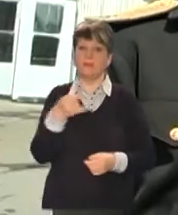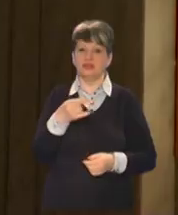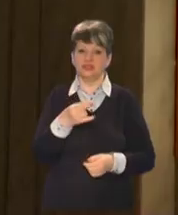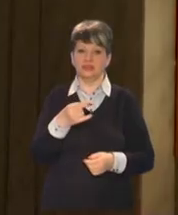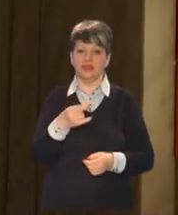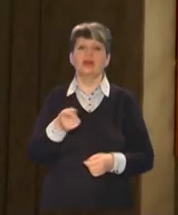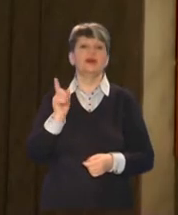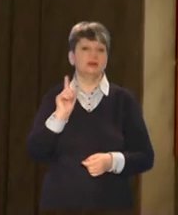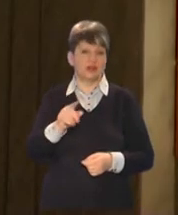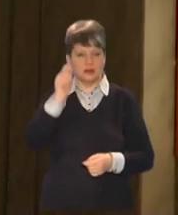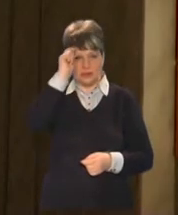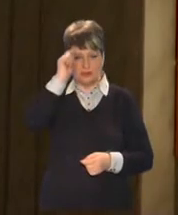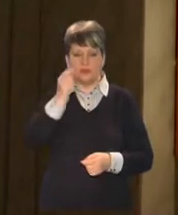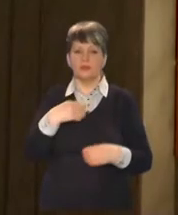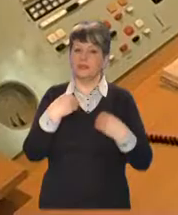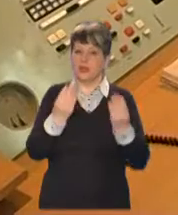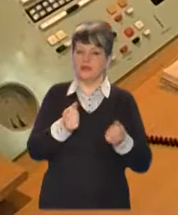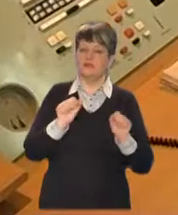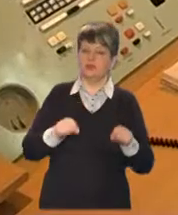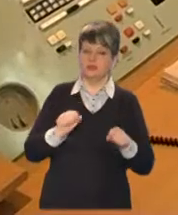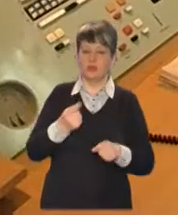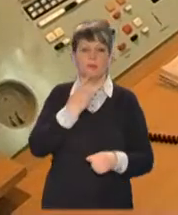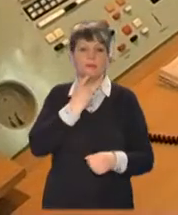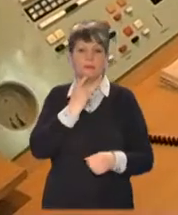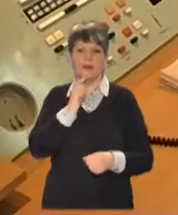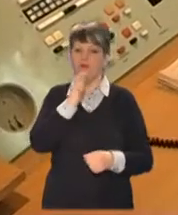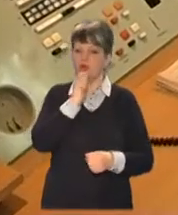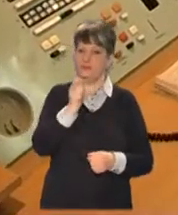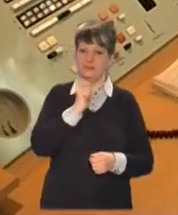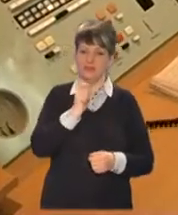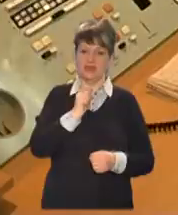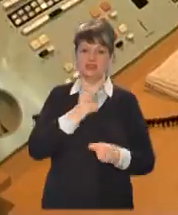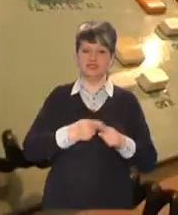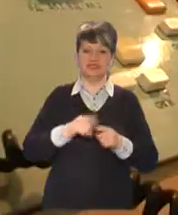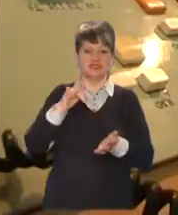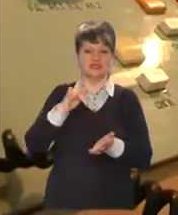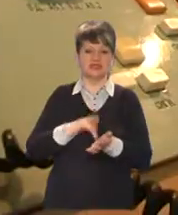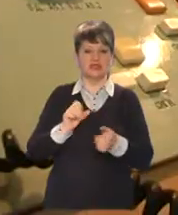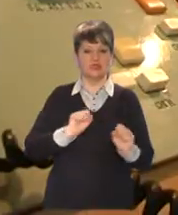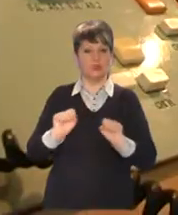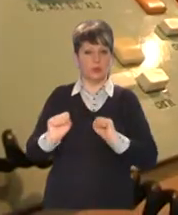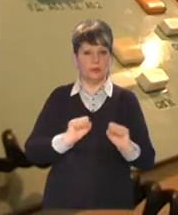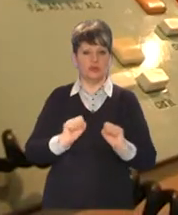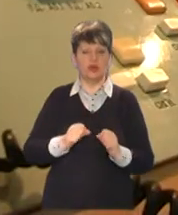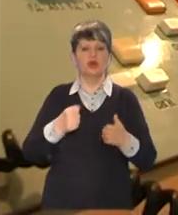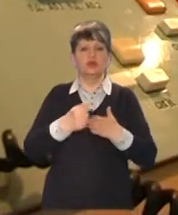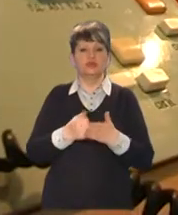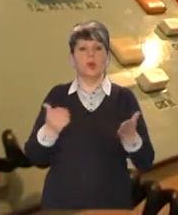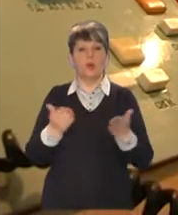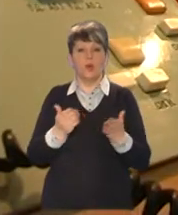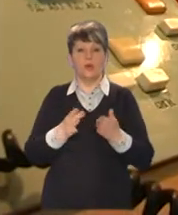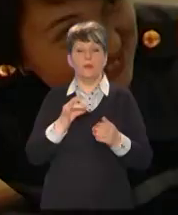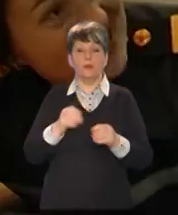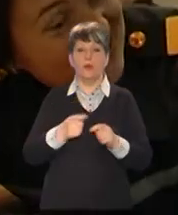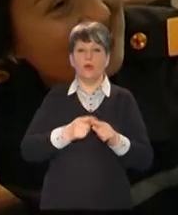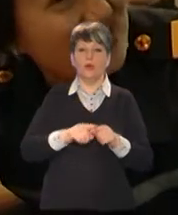машини. Також малечі дали змогу спробувати себе у якості диспетчера оперативно-координаційного центру управління, до якого по